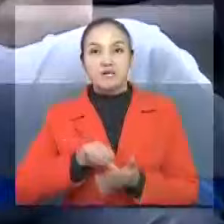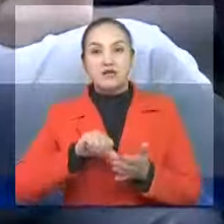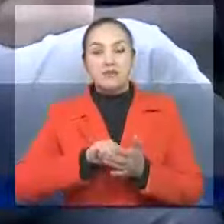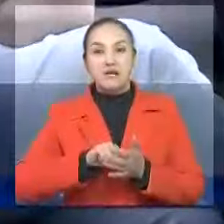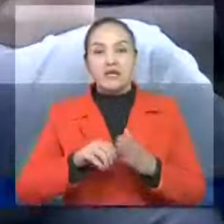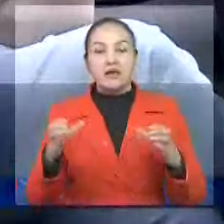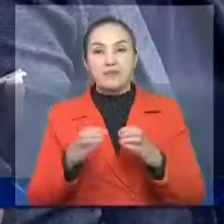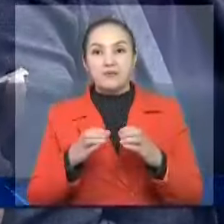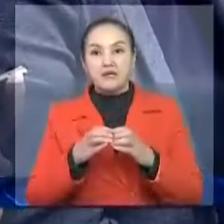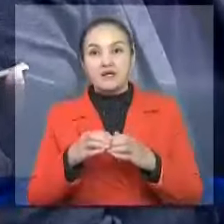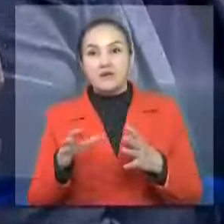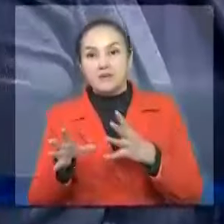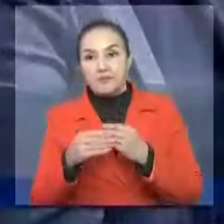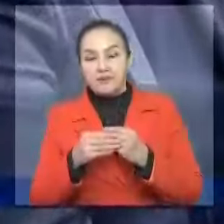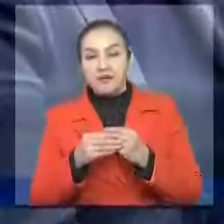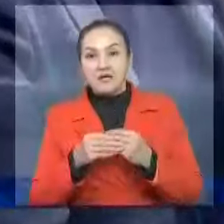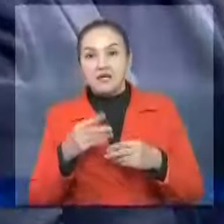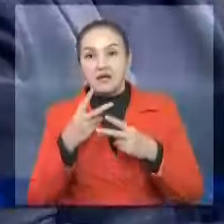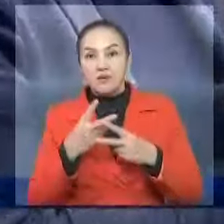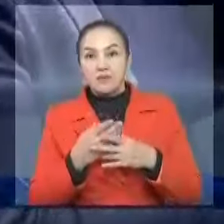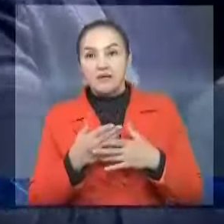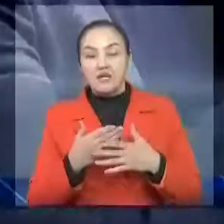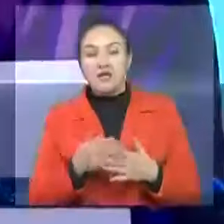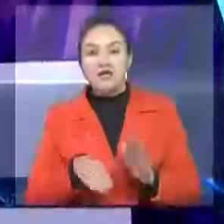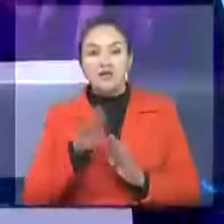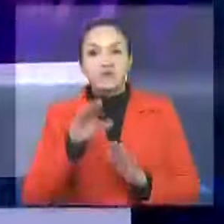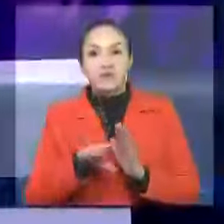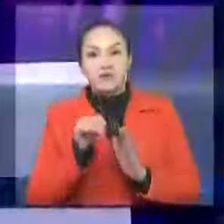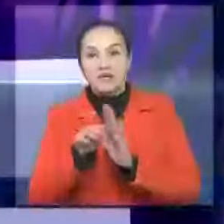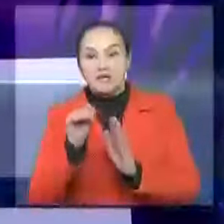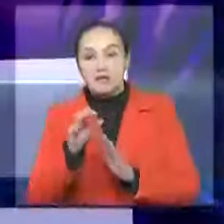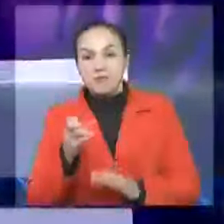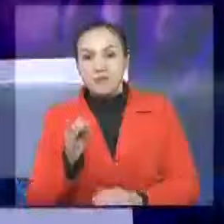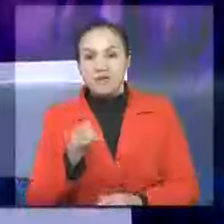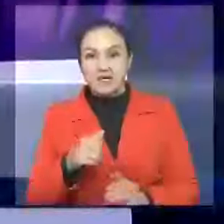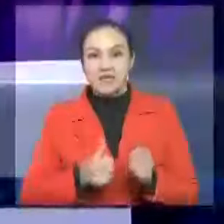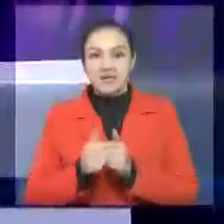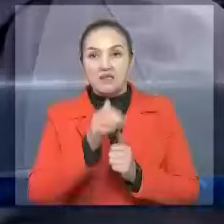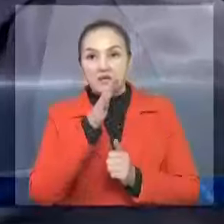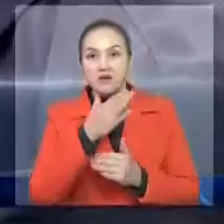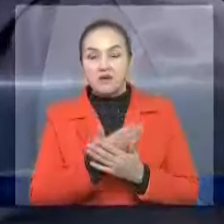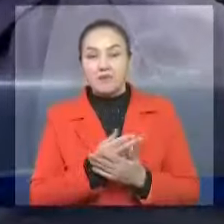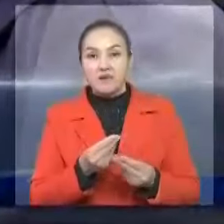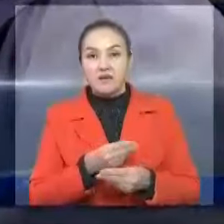қатысушылар команда болып бірлескен жобаларын ұсынды. Ең үздік деп іріктеліп таңдалған жобалар алдағы уақытта